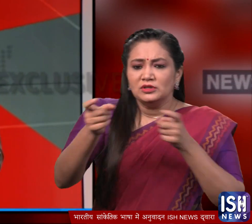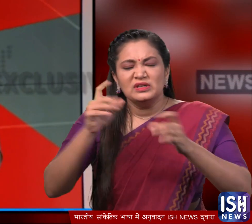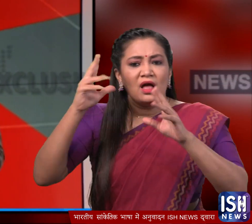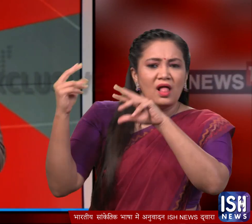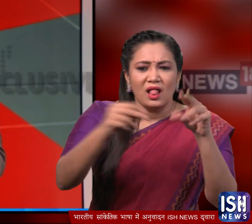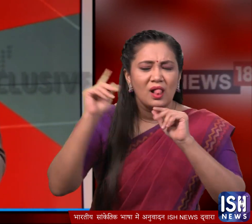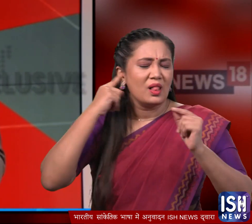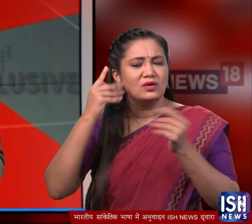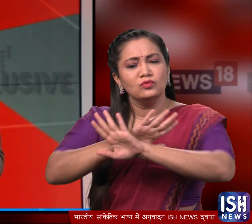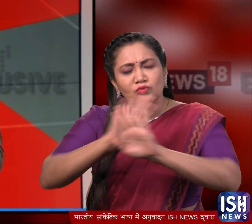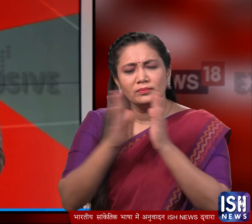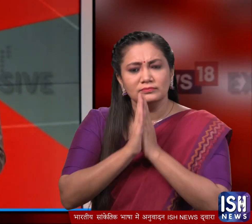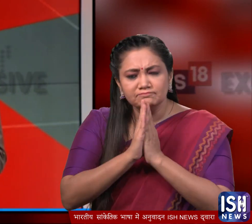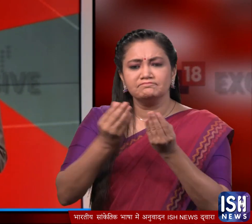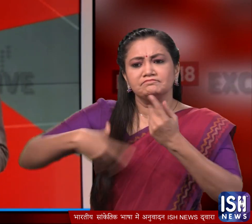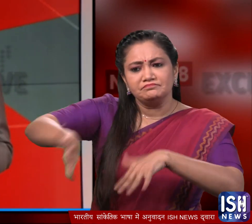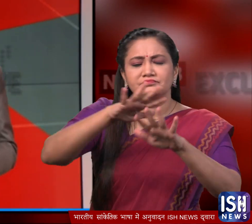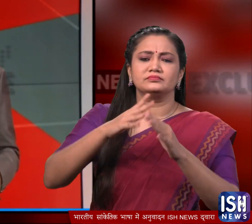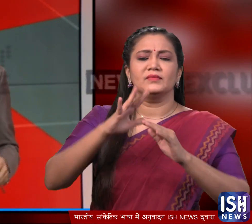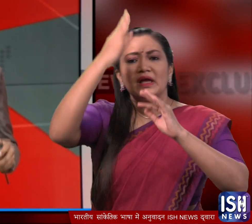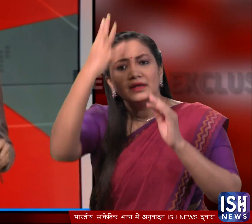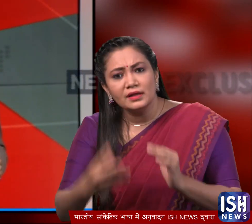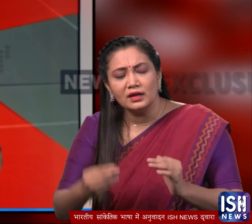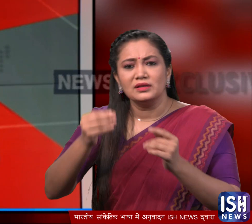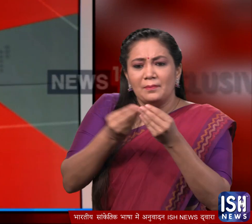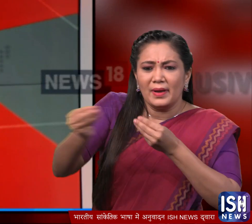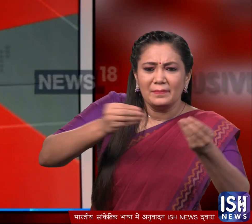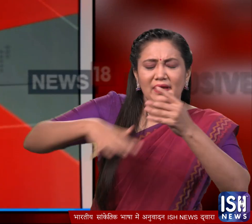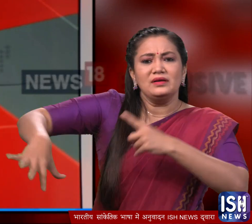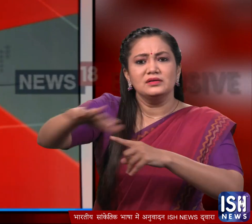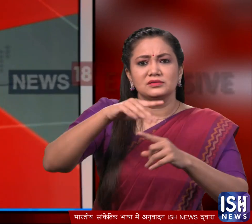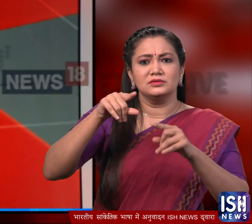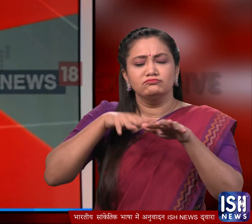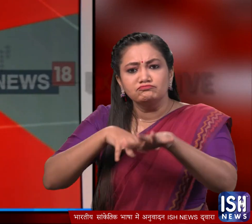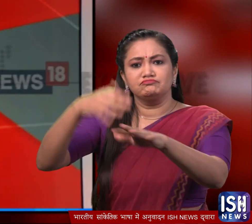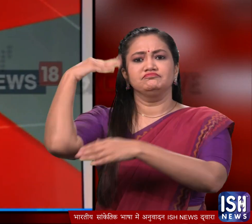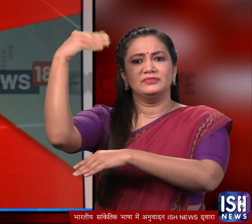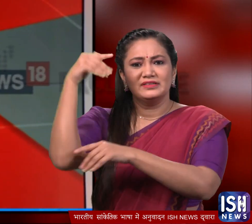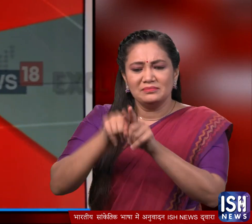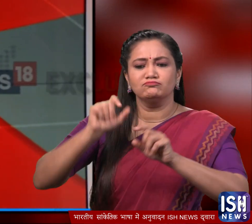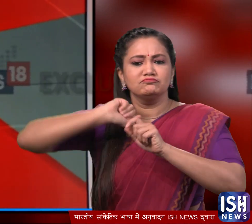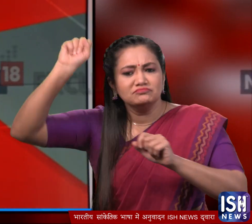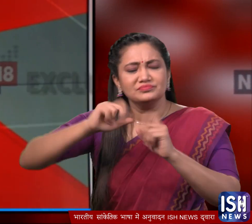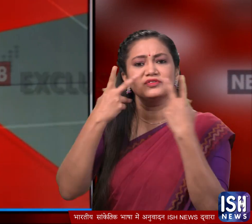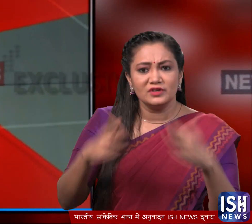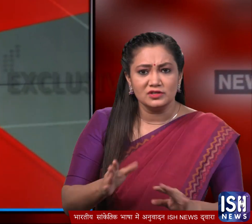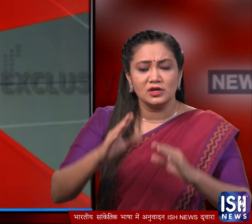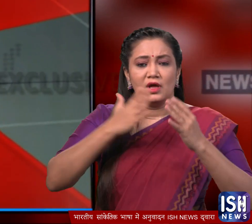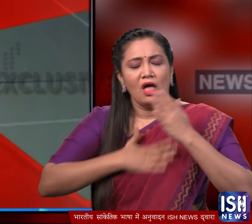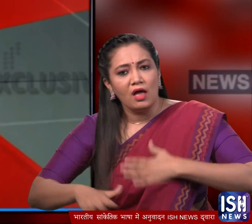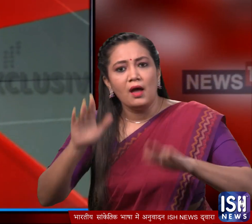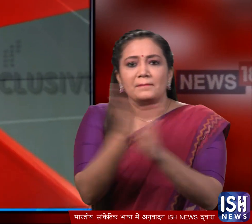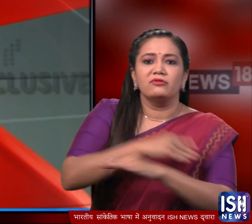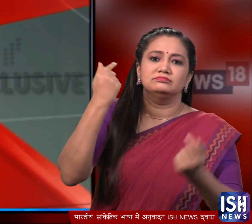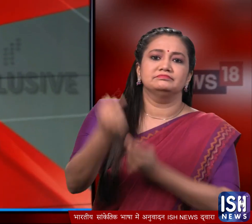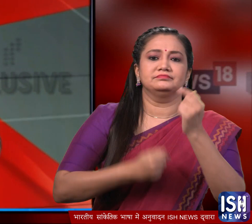के बहकावे में न आने की अपील करके शांत कराया और रात में ही आसपास के इलाकों में फ्लैग मार्च भी किया। लेकिन माहौल शांत होने से पहले ही